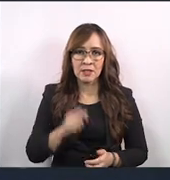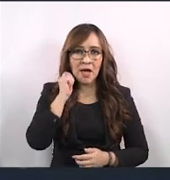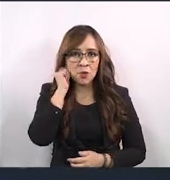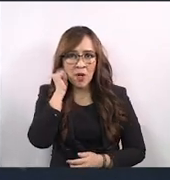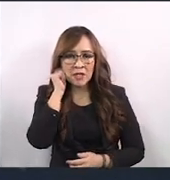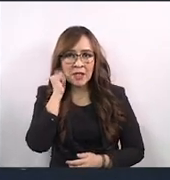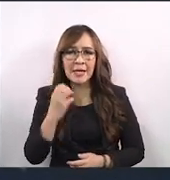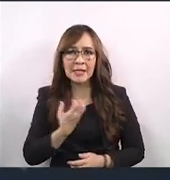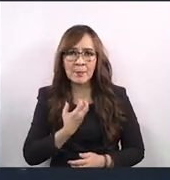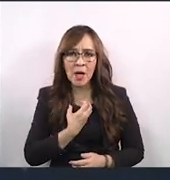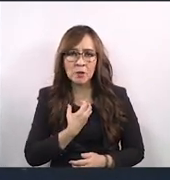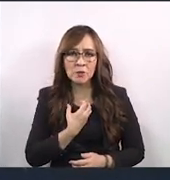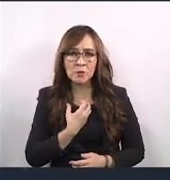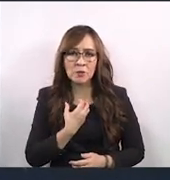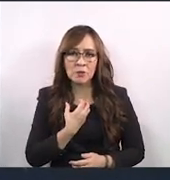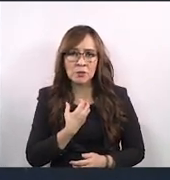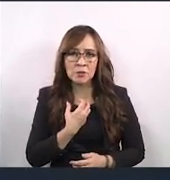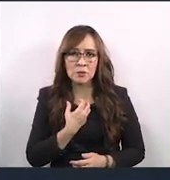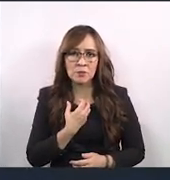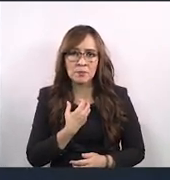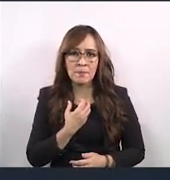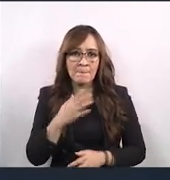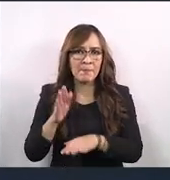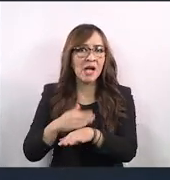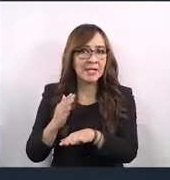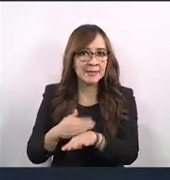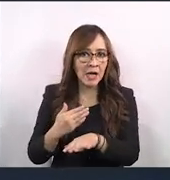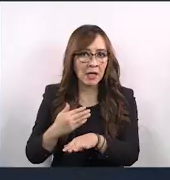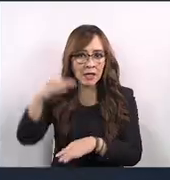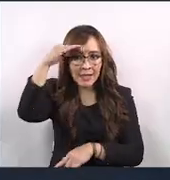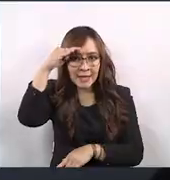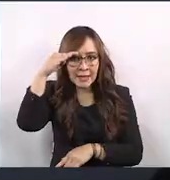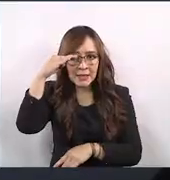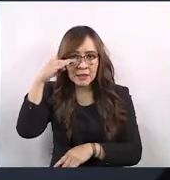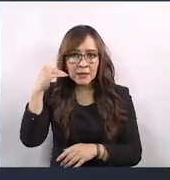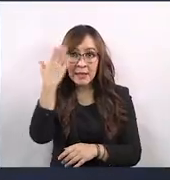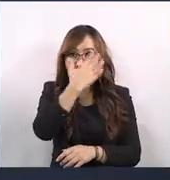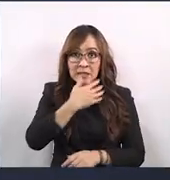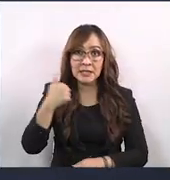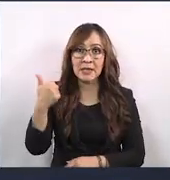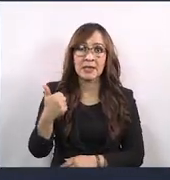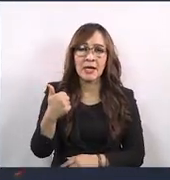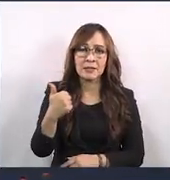Hai dengan wanita yang mau menyeret pria dengan pesonanya